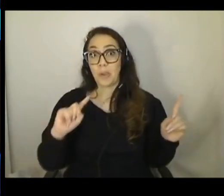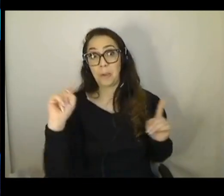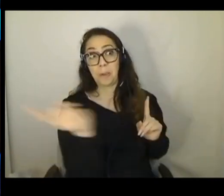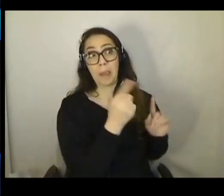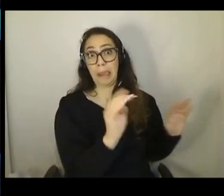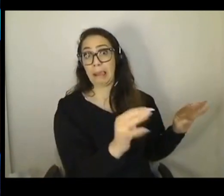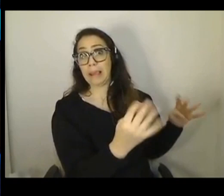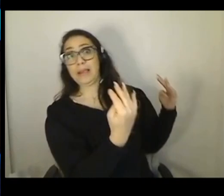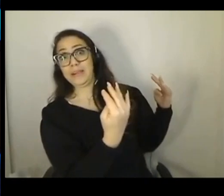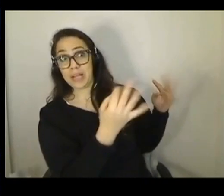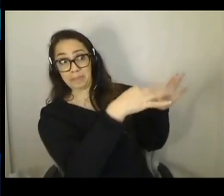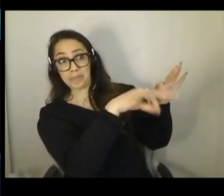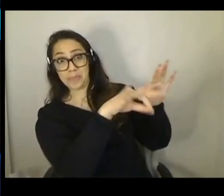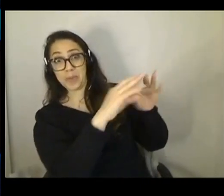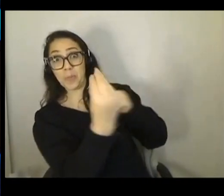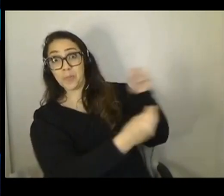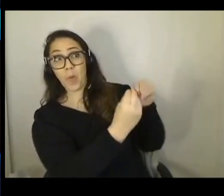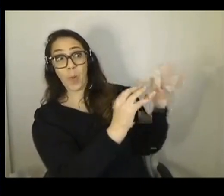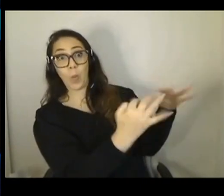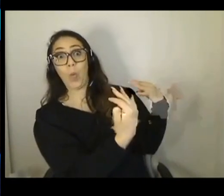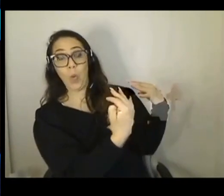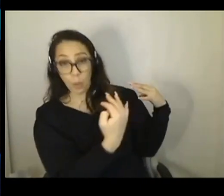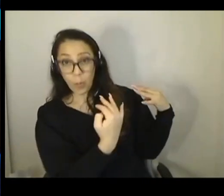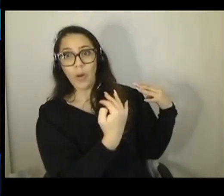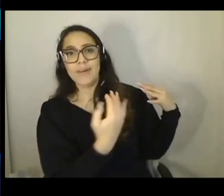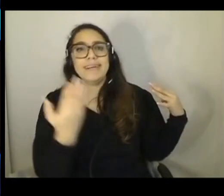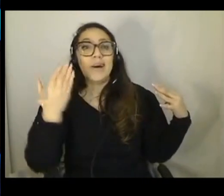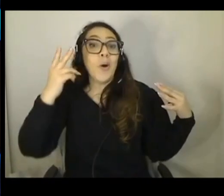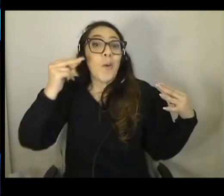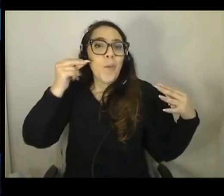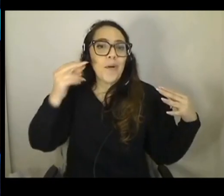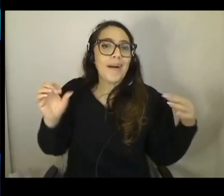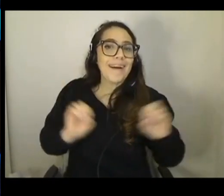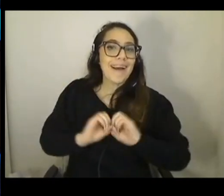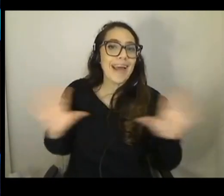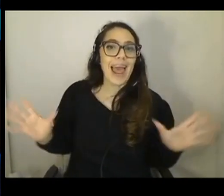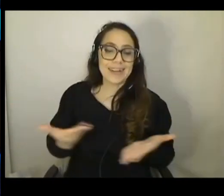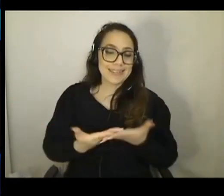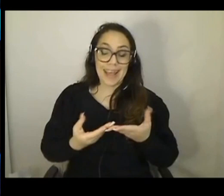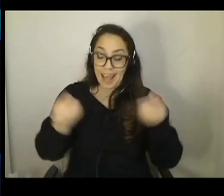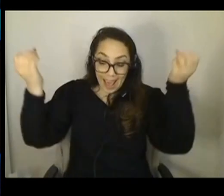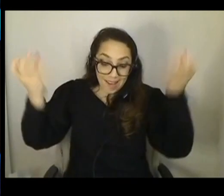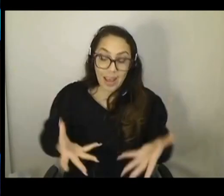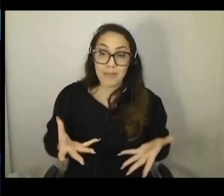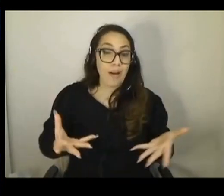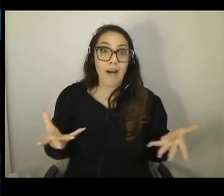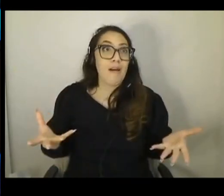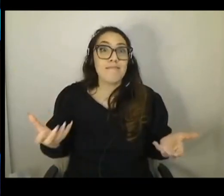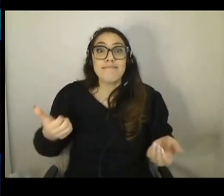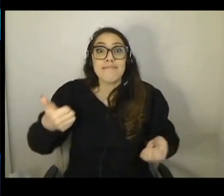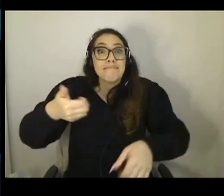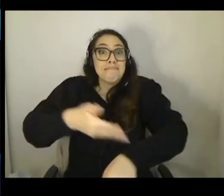tous les pays du monde, j'ai compris que c'était quand même des événements où il y a des milliards de